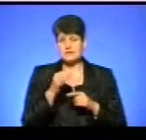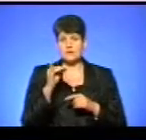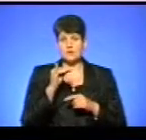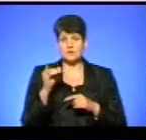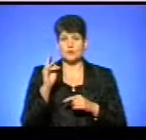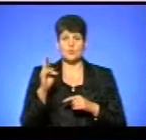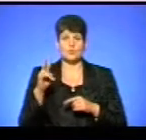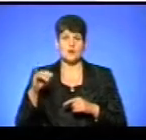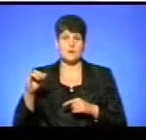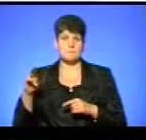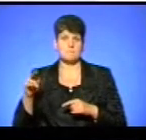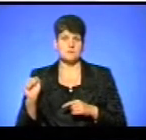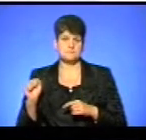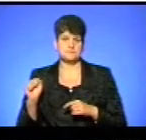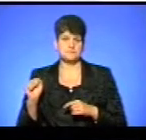Кульпа.